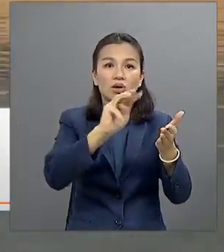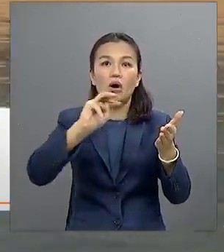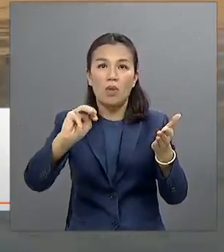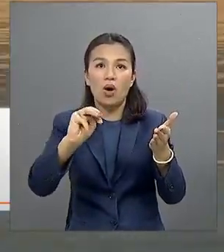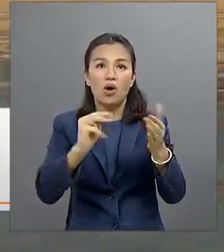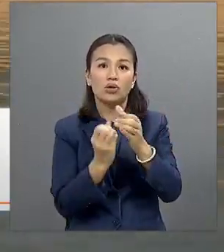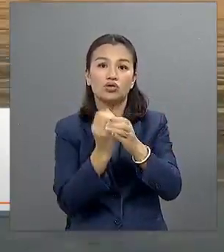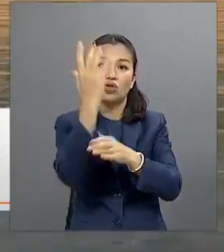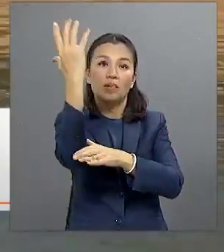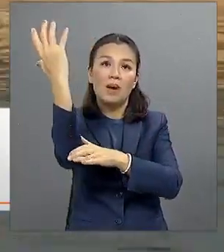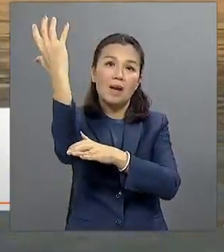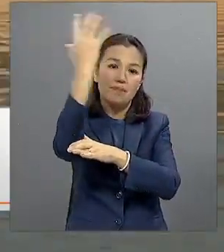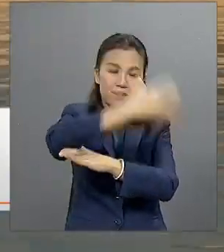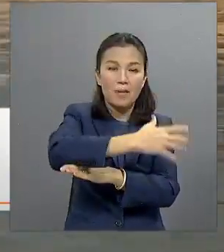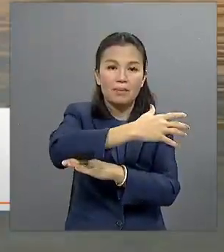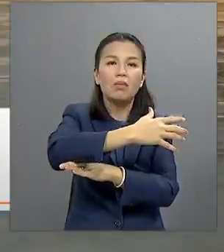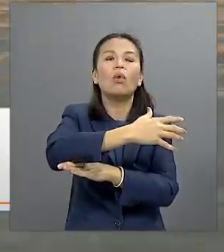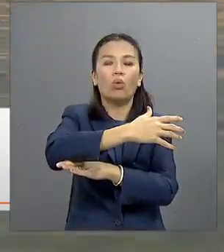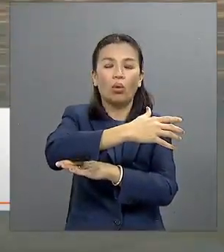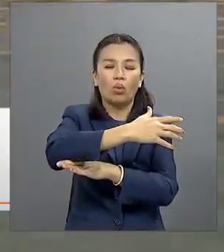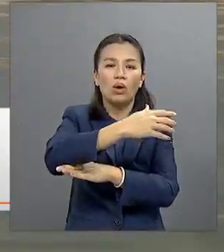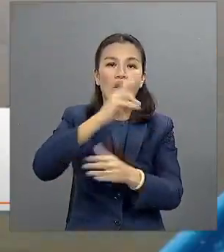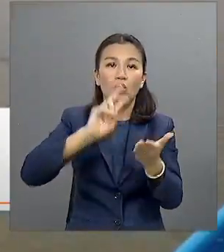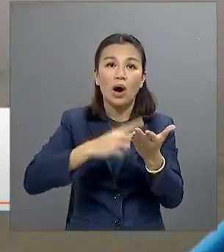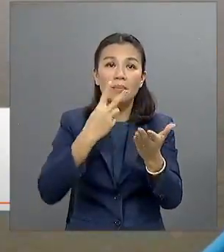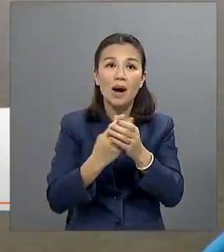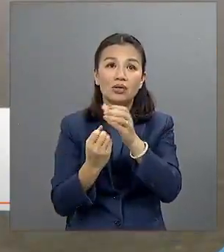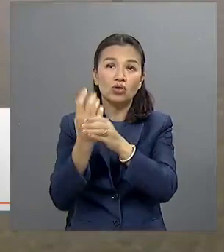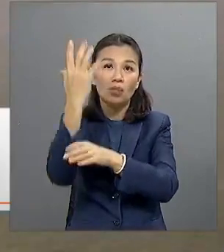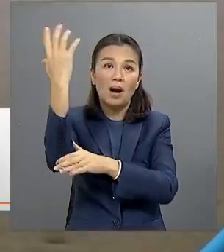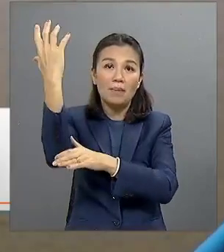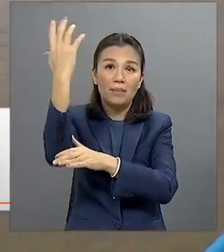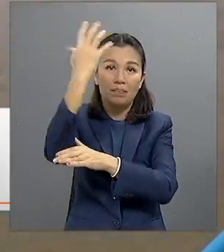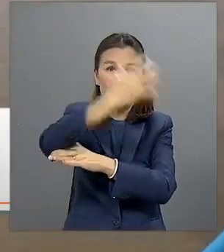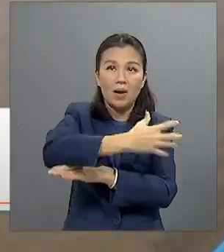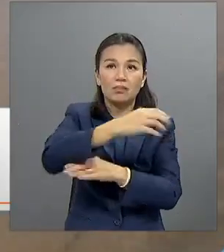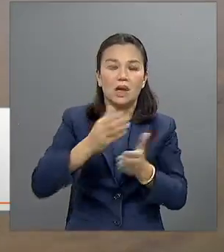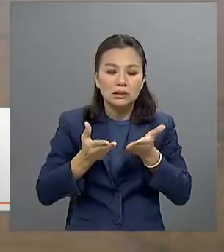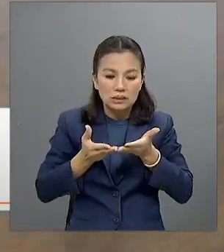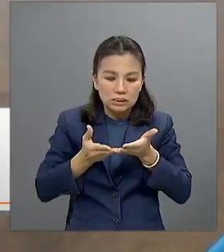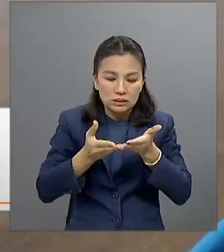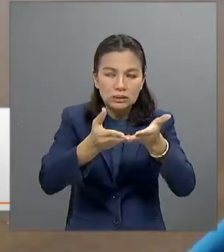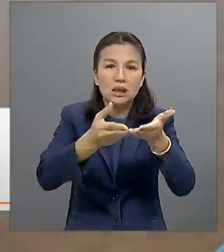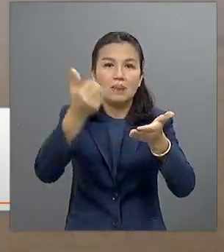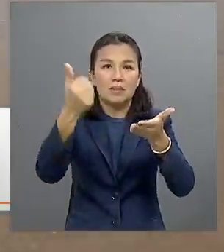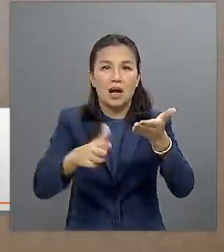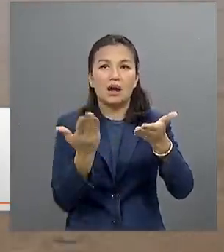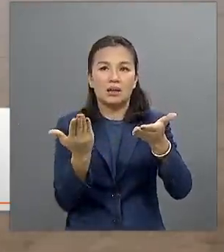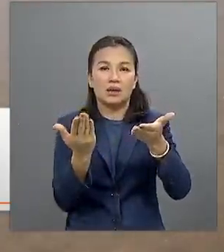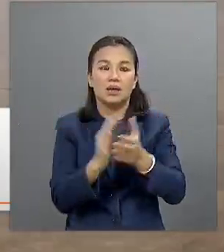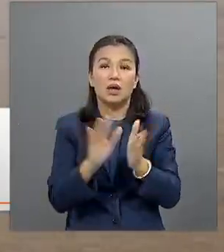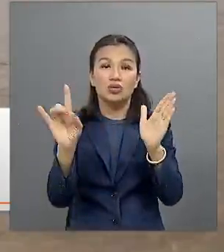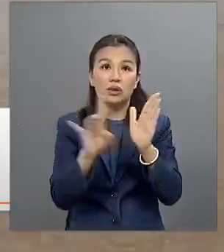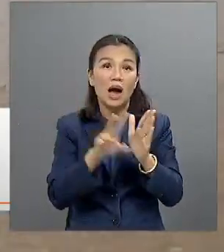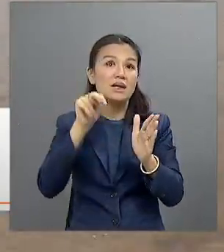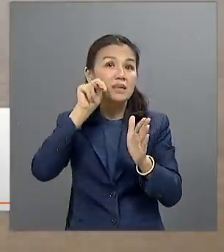กัดเซาะแล้วก็คลื่นลมแรงเนี่ยนะคะทำให้ต้นไม้เนี่ยมันกีดขวางช่องทางการจราจรทางเรือเนี่ยนะคะแล้วมันก็ทำให้ร่องน้ำเนี่ยมันเปลี่ยน